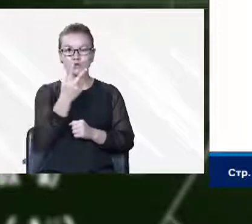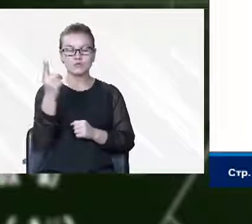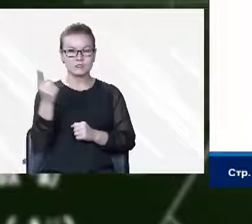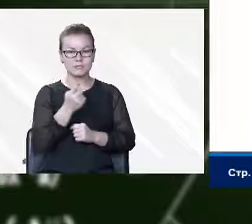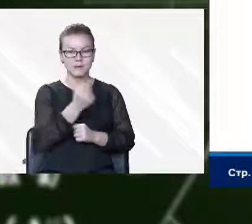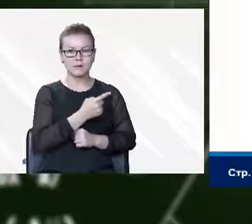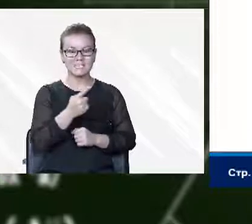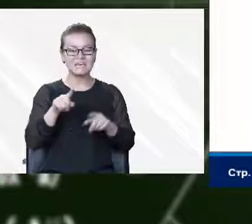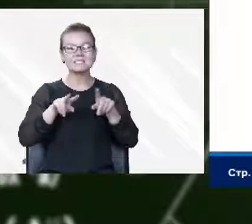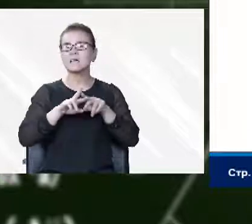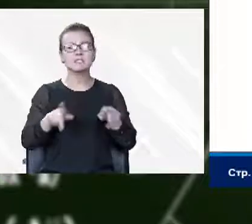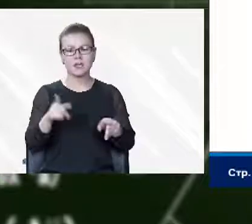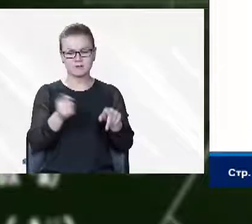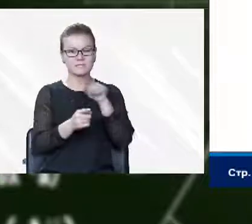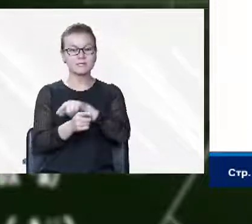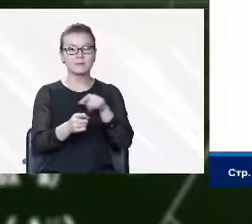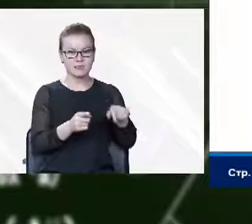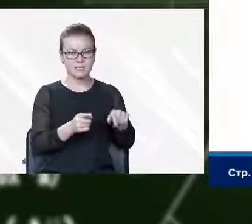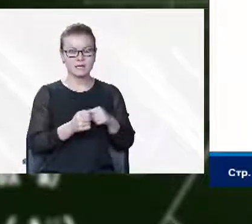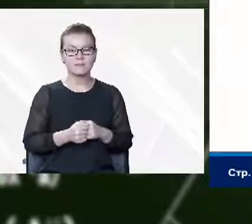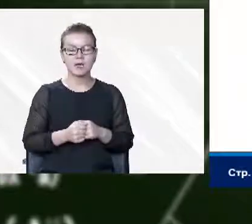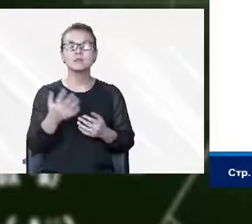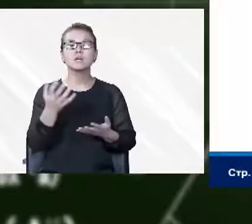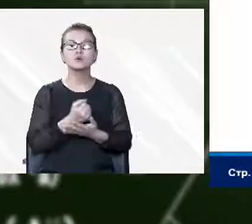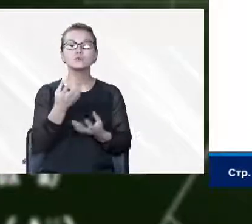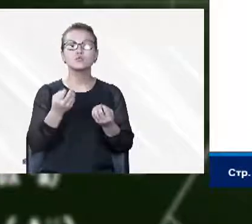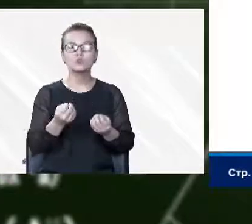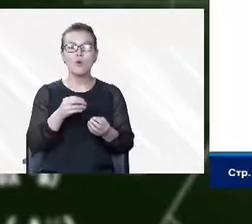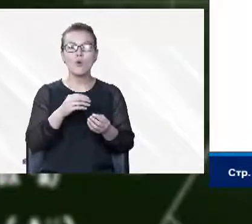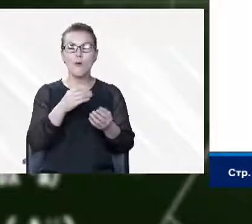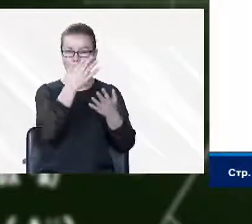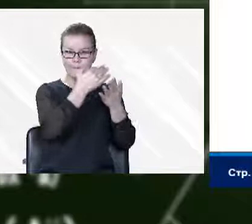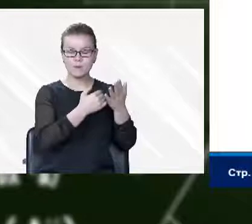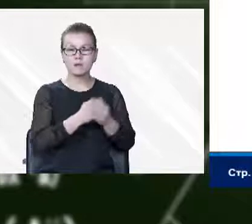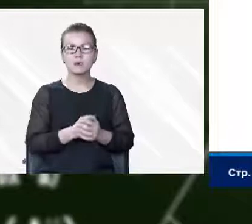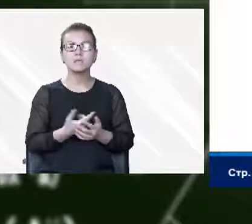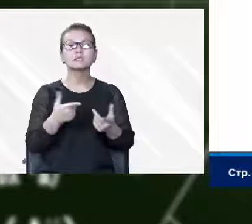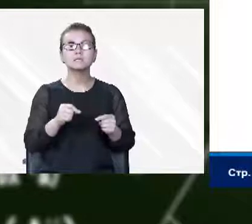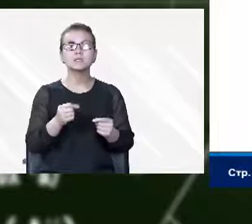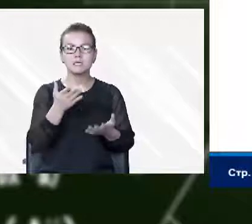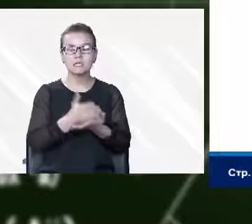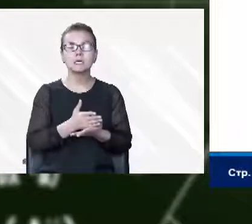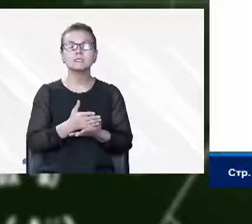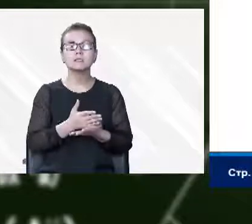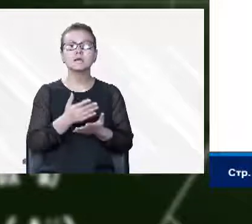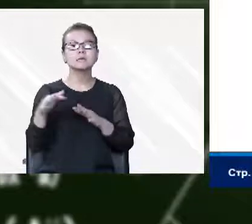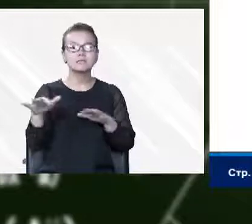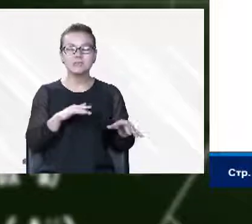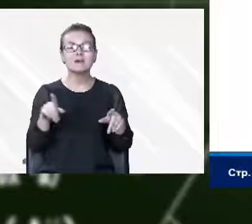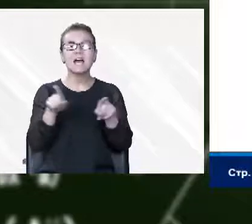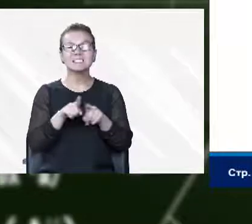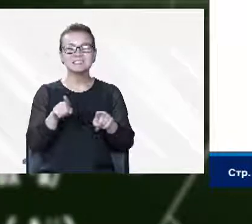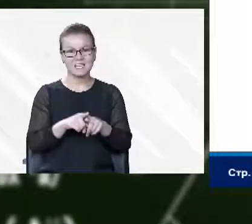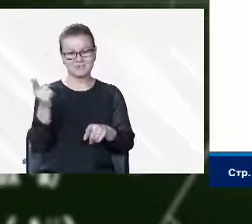с одинаковыми знаменателями. Найдем еще примеры, где предложены действия с